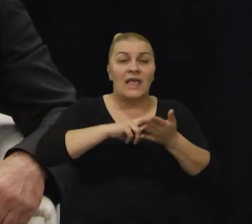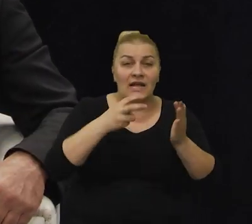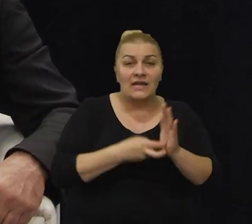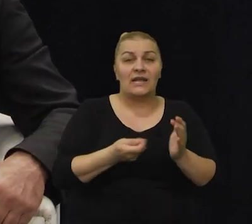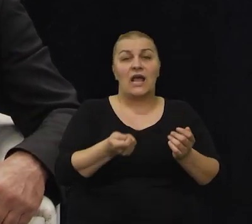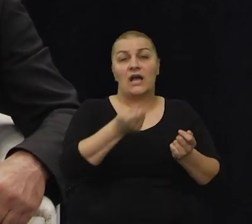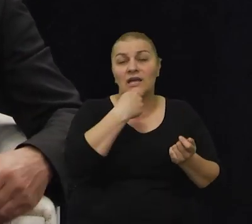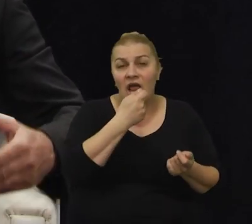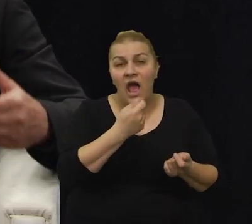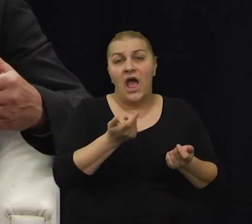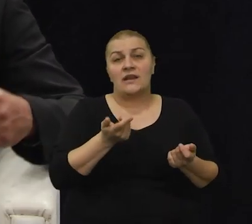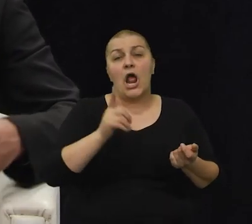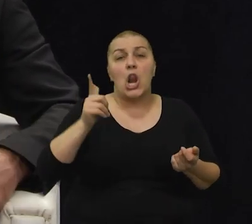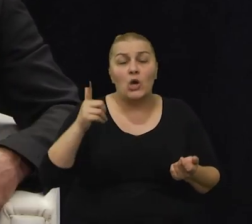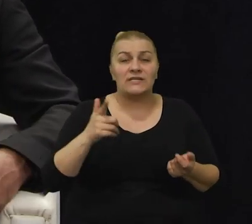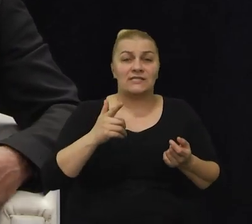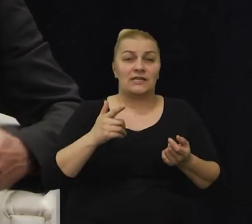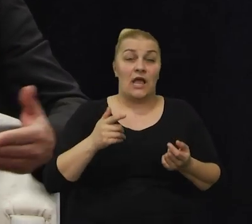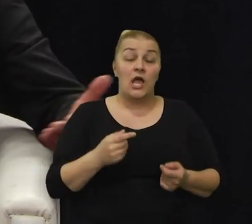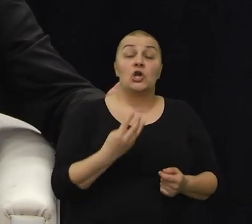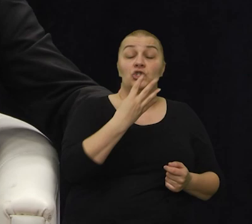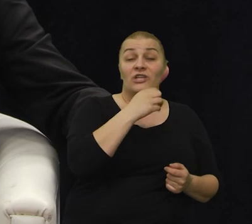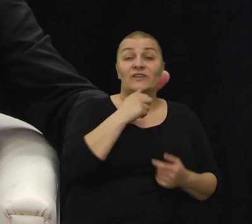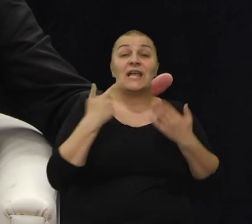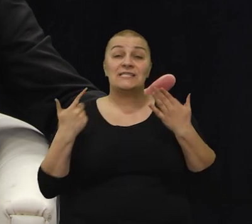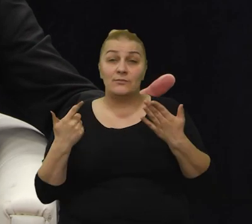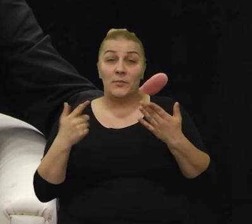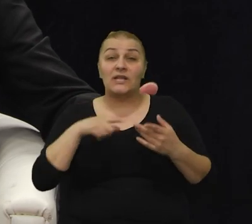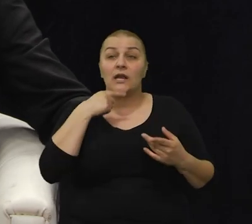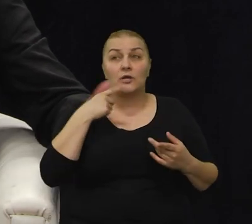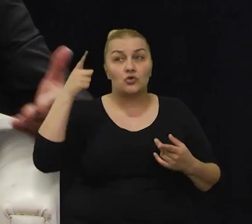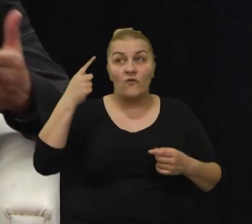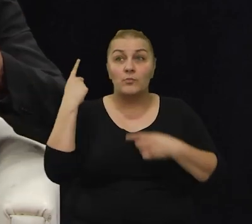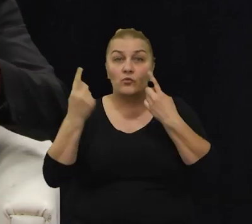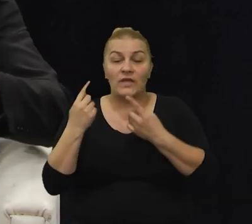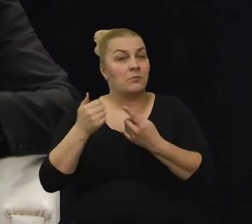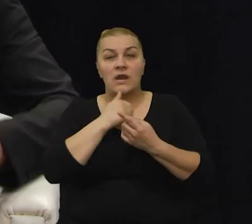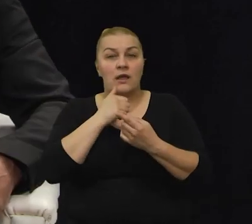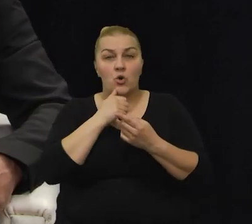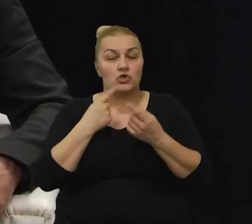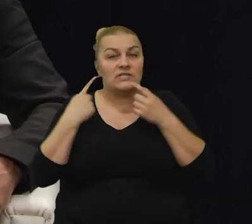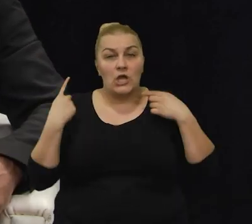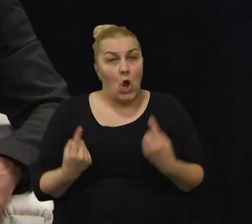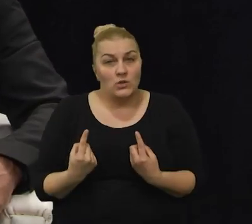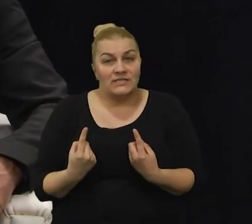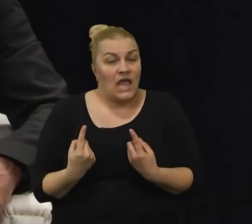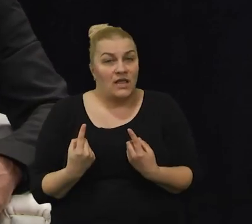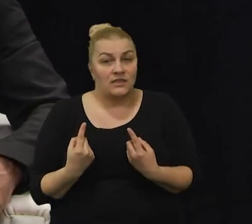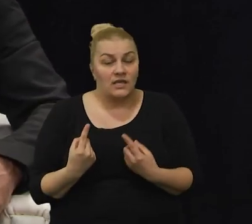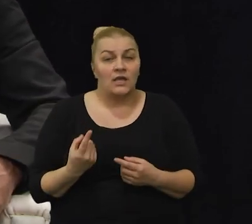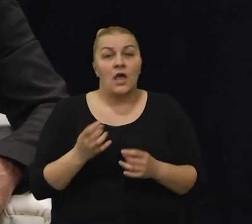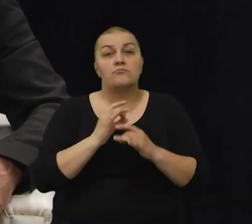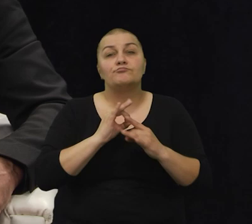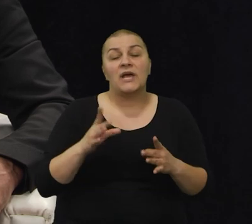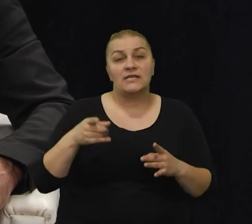logistike i 4. i 7. gardijska brigada Riksu da u tim uvjetima se ne može ostati, ako se ne varam, to smo u pripremi emisije